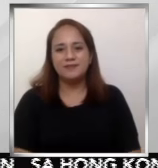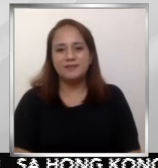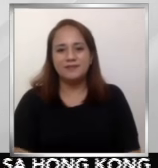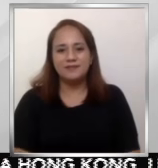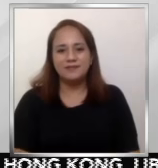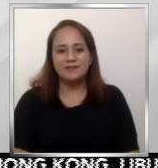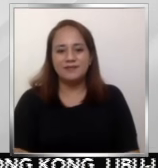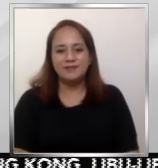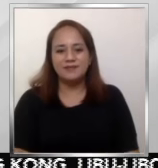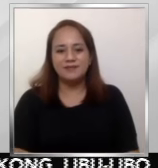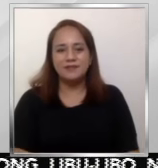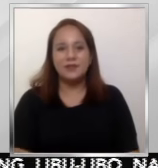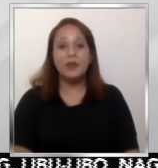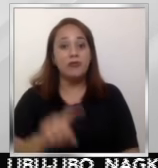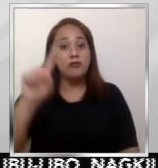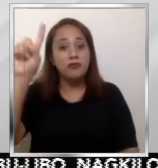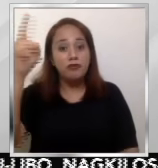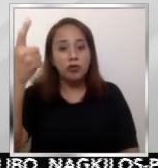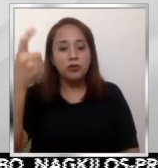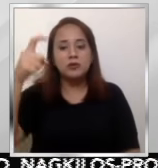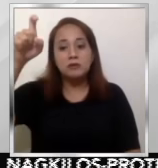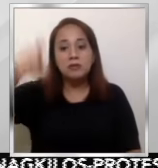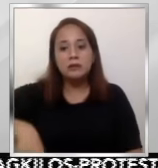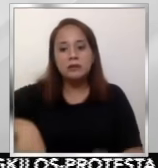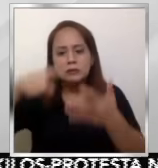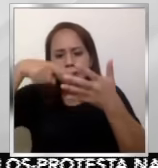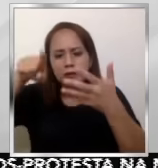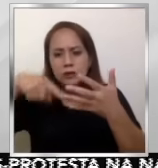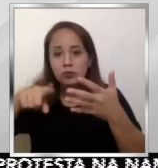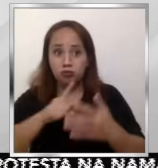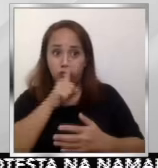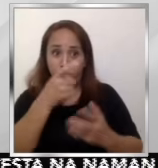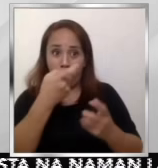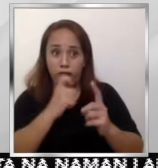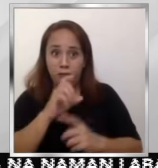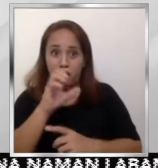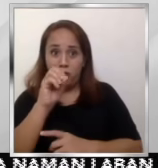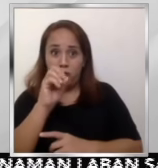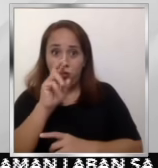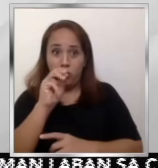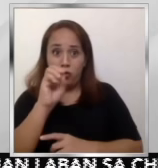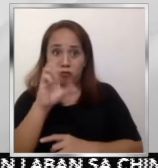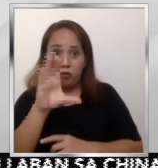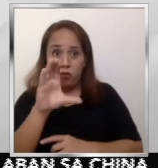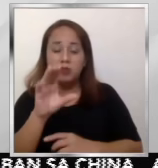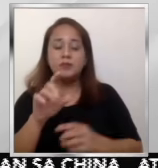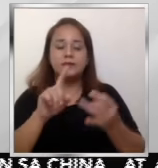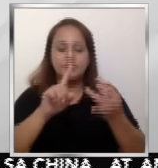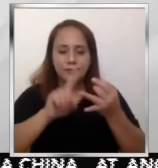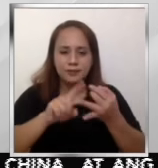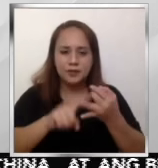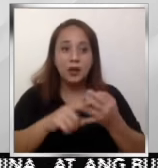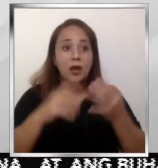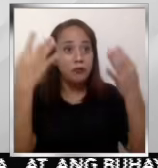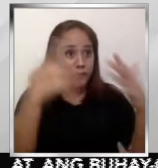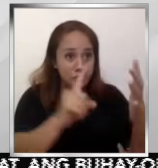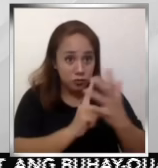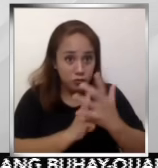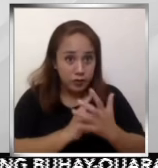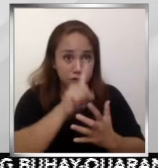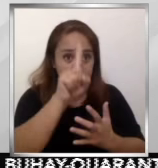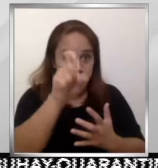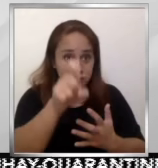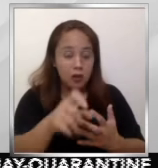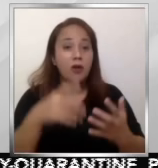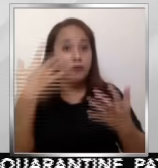Number one, kailangan mag-verify namin kung talaga ba taga Ormoc. The next one is, okay, nag-quarantine ka na ba? Na-testing ka na ba?